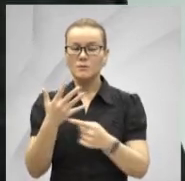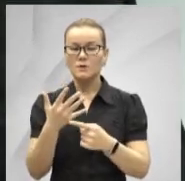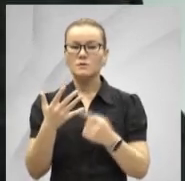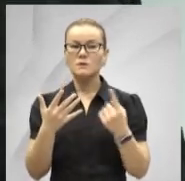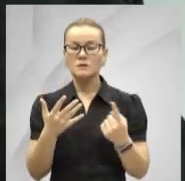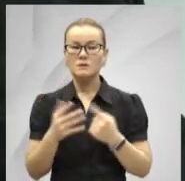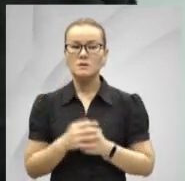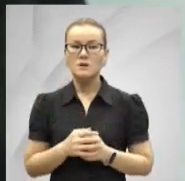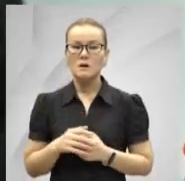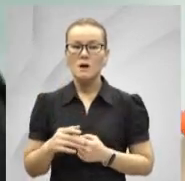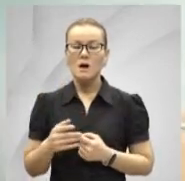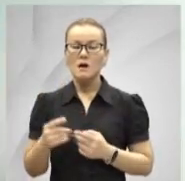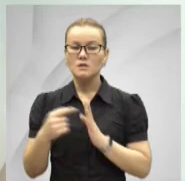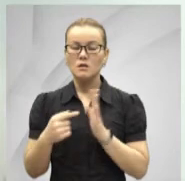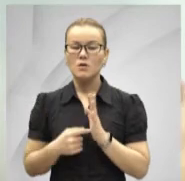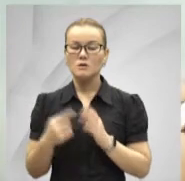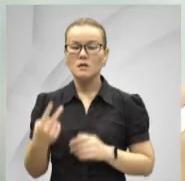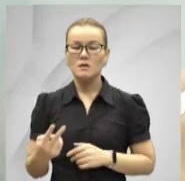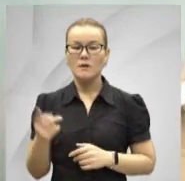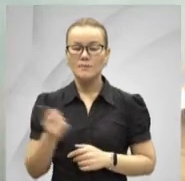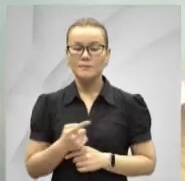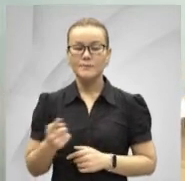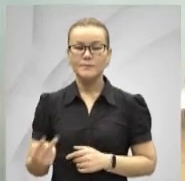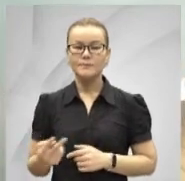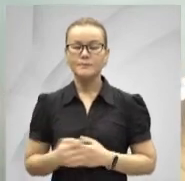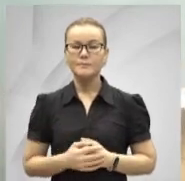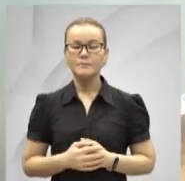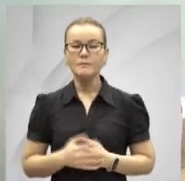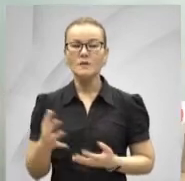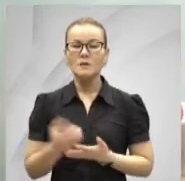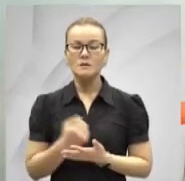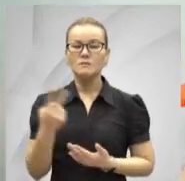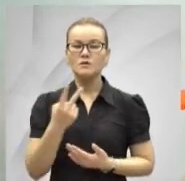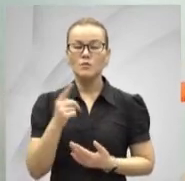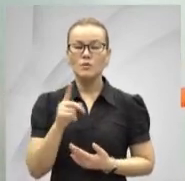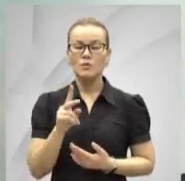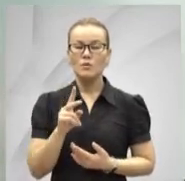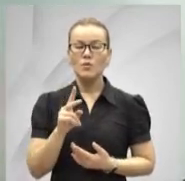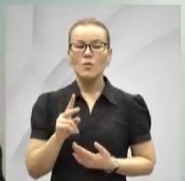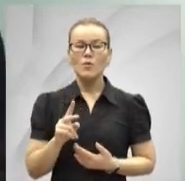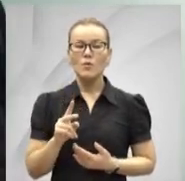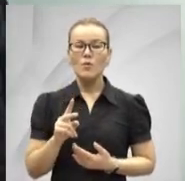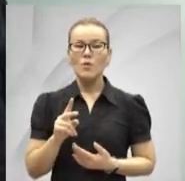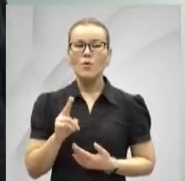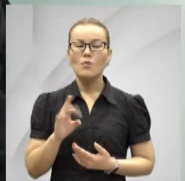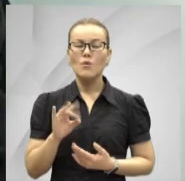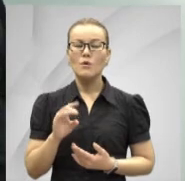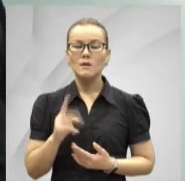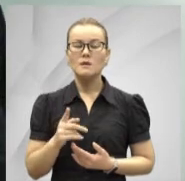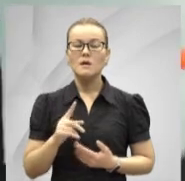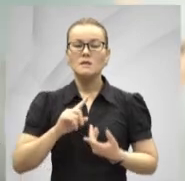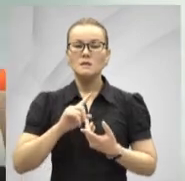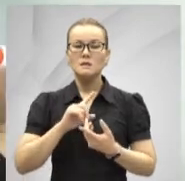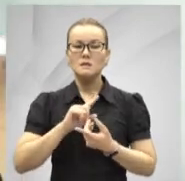1, деленное на 2. Найдем второй корень. Заменим знак